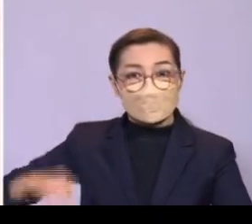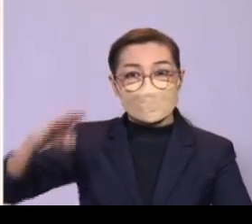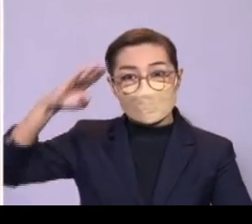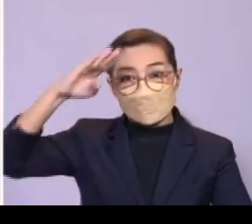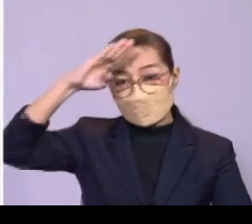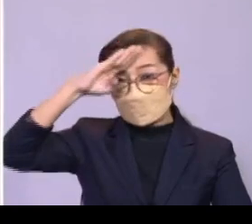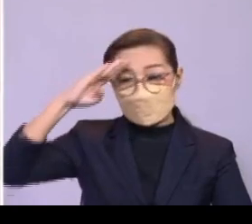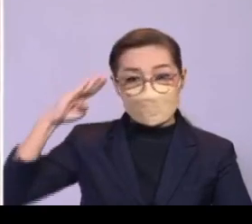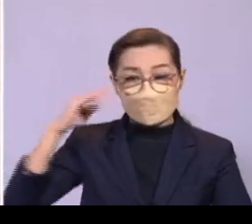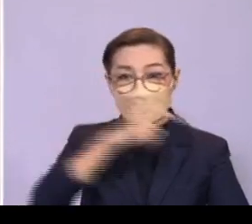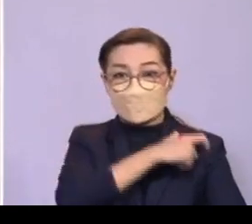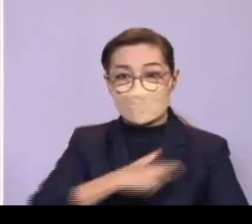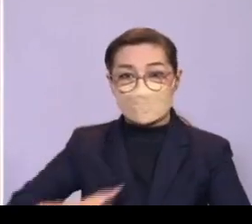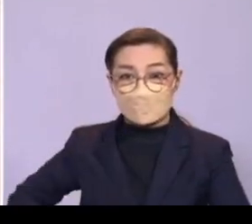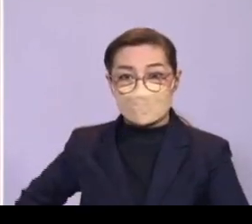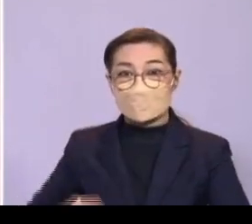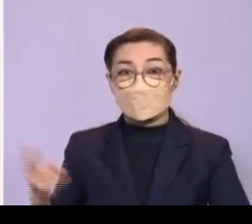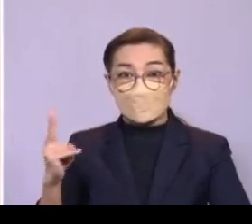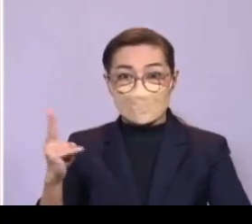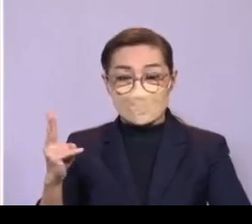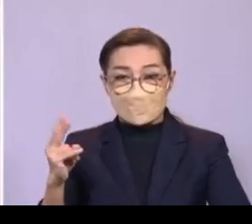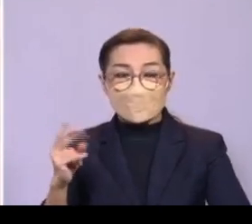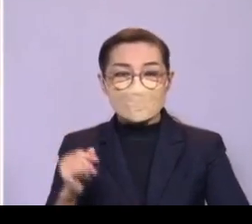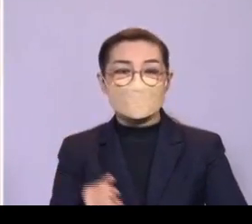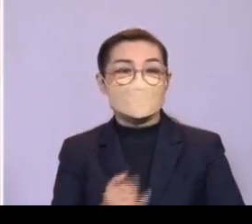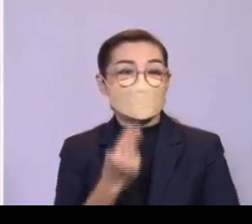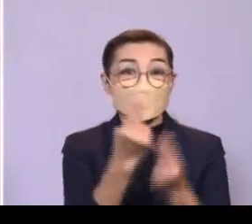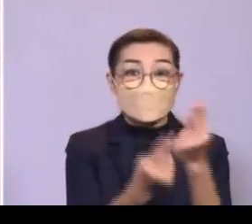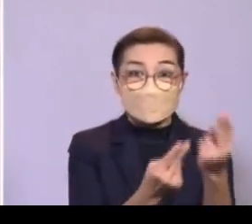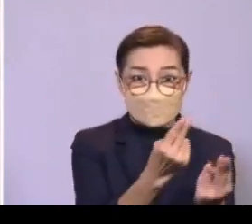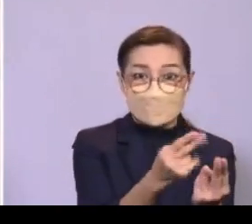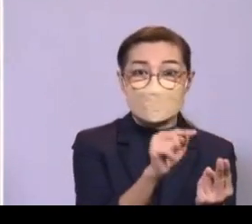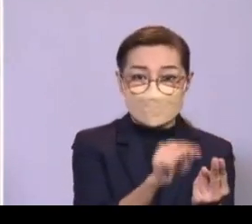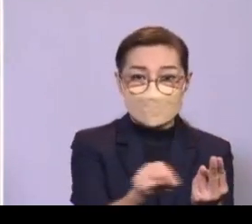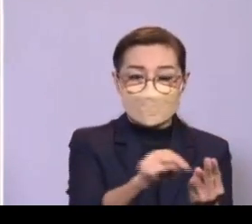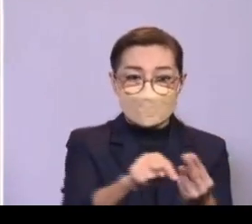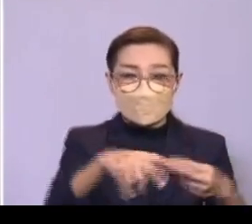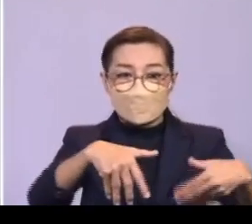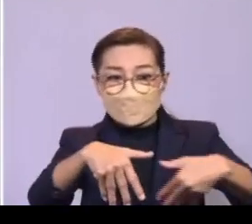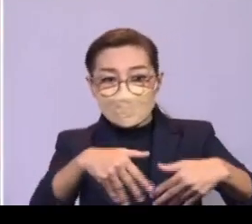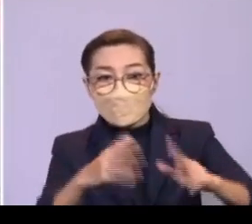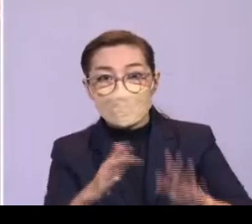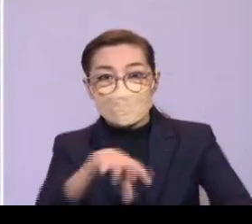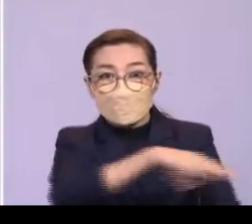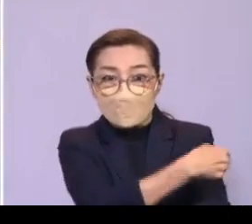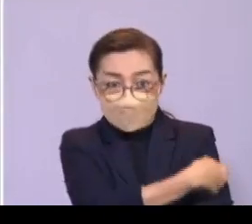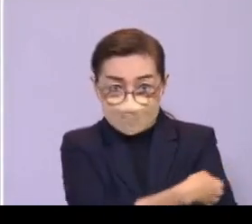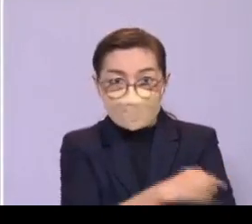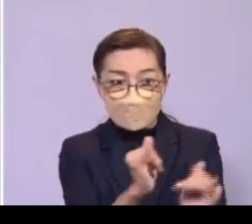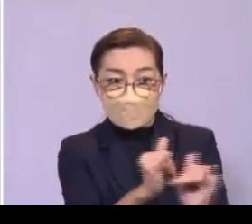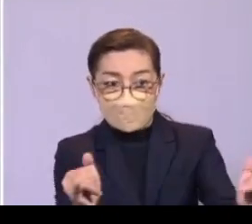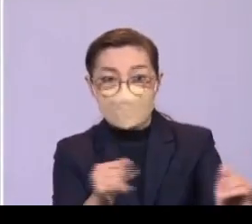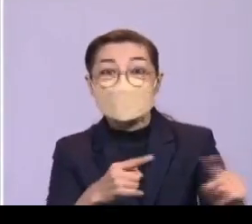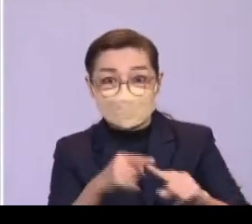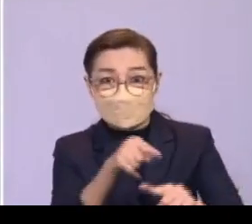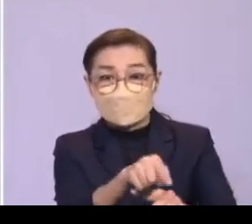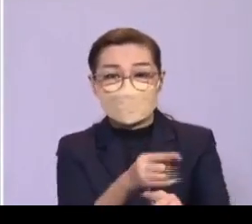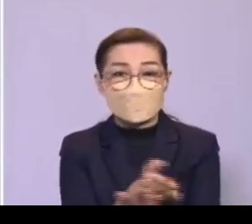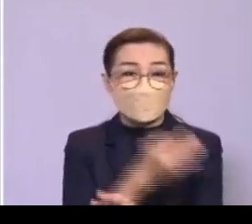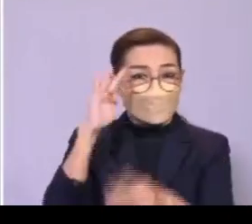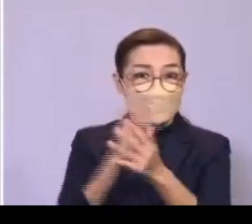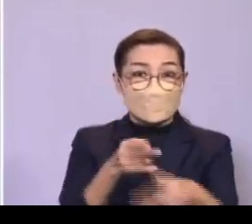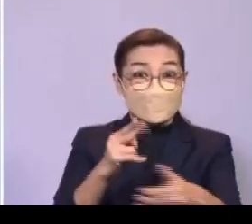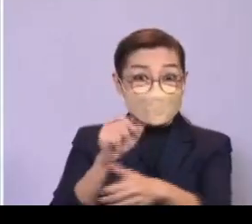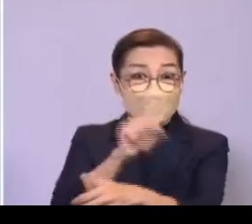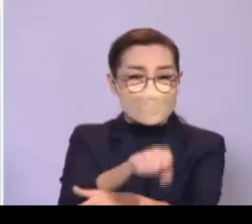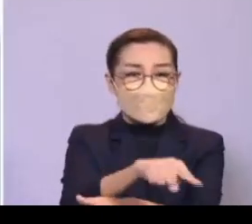ราชินีที่จะเสด็จพระราชดำเนินมาทรงเยี่ยมผู้รับบาดเจ็บจากเหตุการณ์กราดยิงซึ่งรักษาตัวที่โรงพยาบาลหนองบัวลำพูในเวลา2